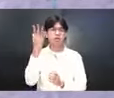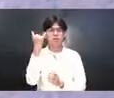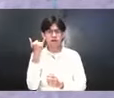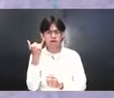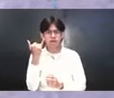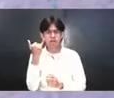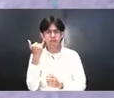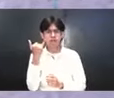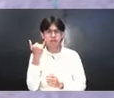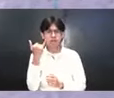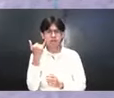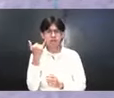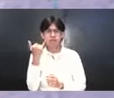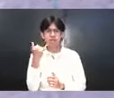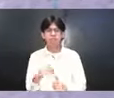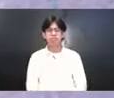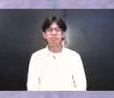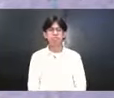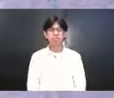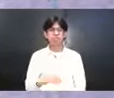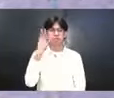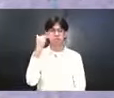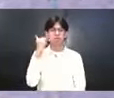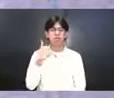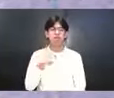Kasi lumayo na yan sa Panginoon noon.